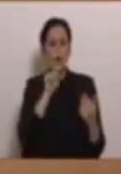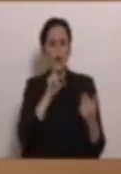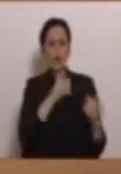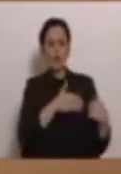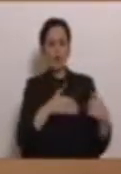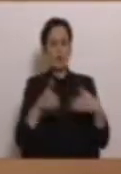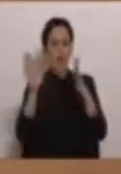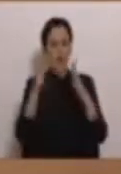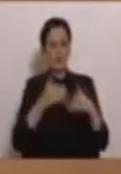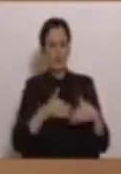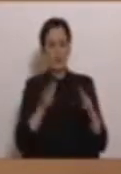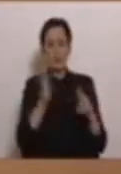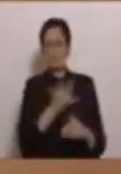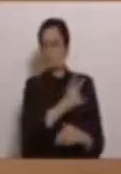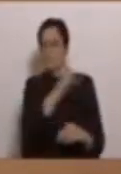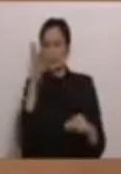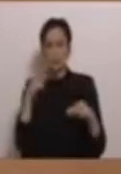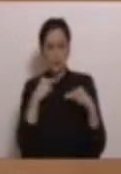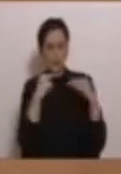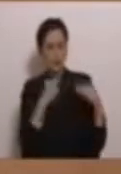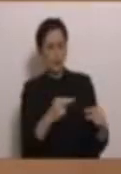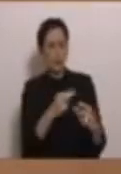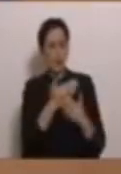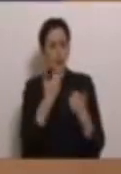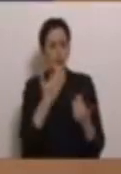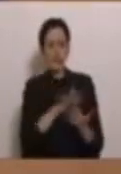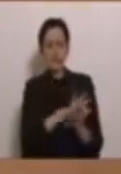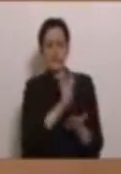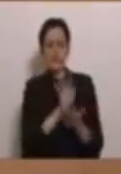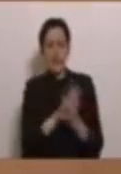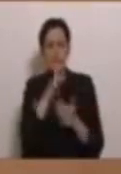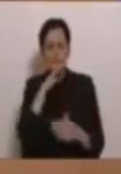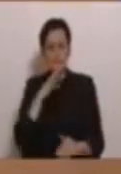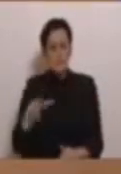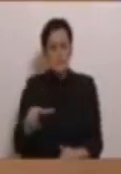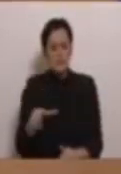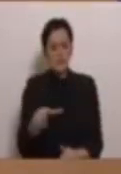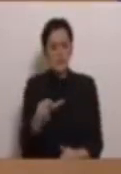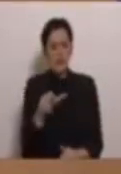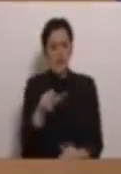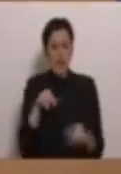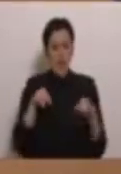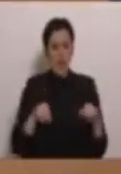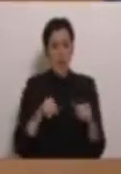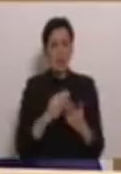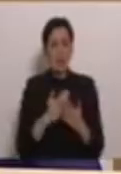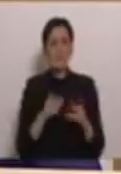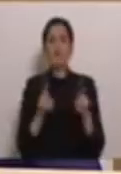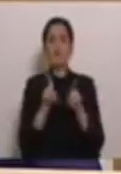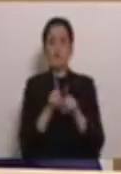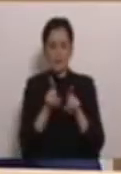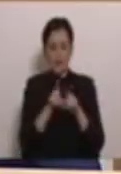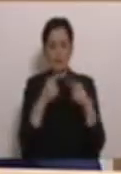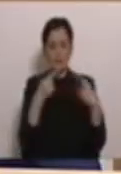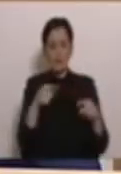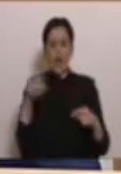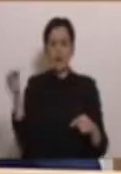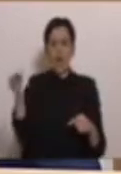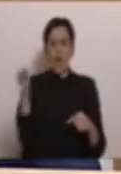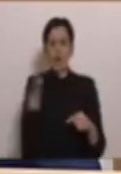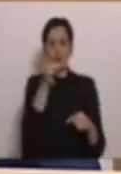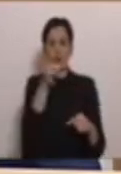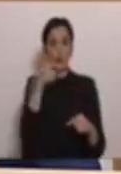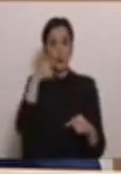და არანაირი ყურადღება არ არის იმ დაბინძურებულ მდინარეებზე, რომელიც არის აქ. იგივე ხდება სხვა რაიონებში.